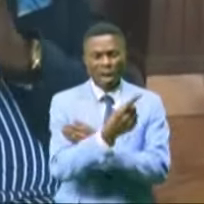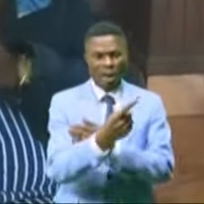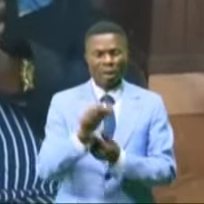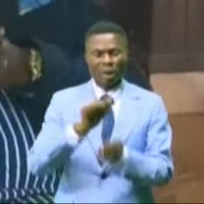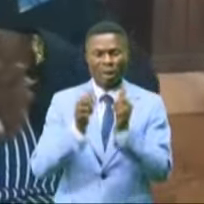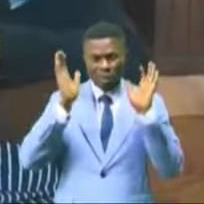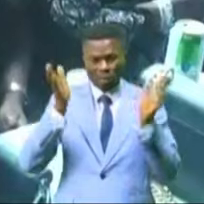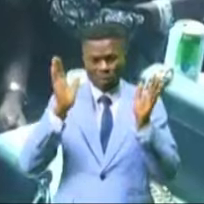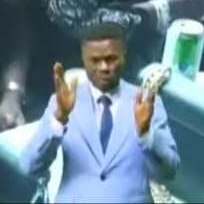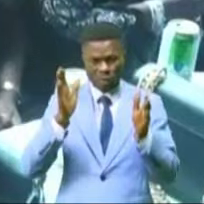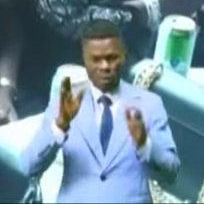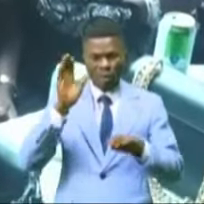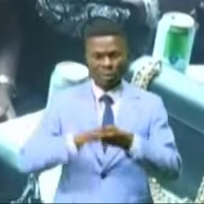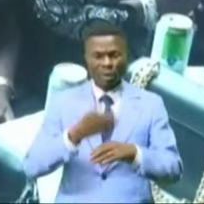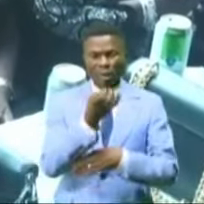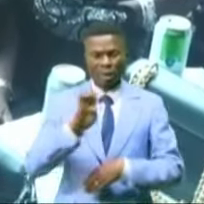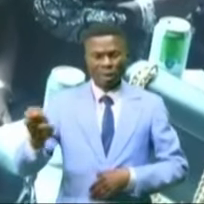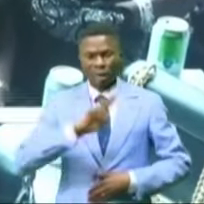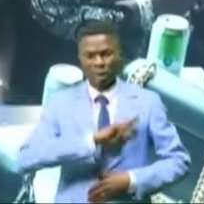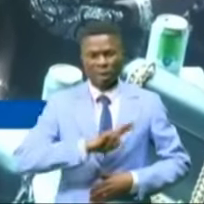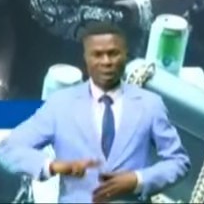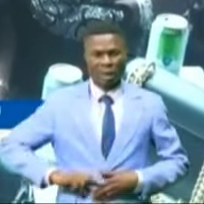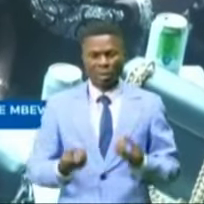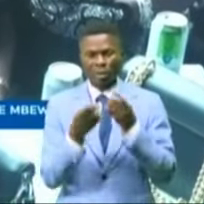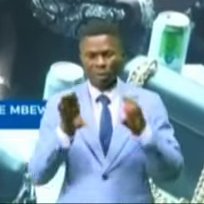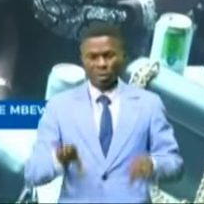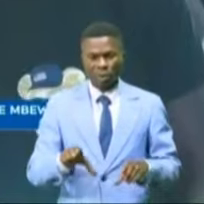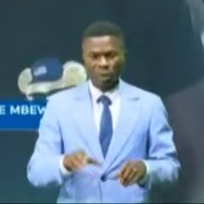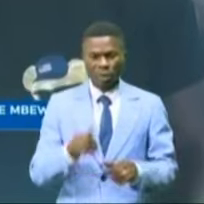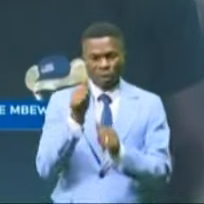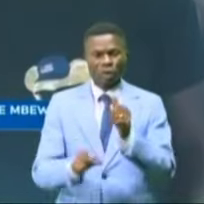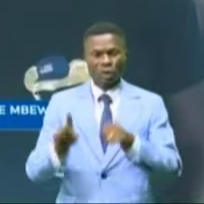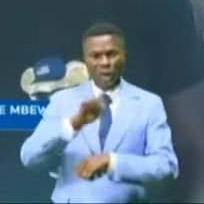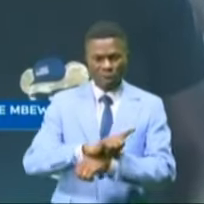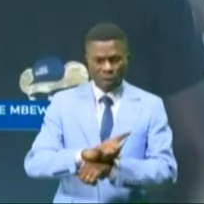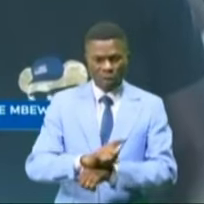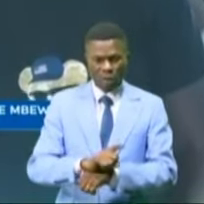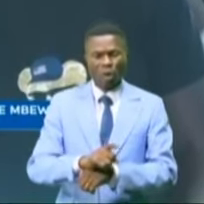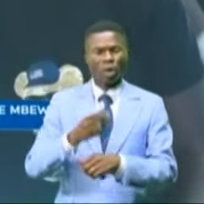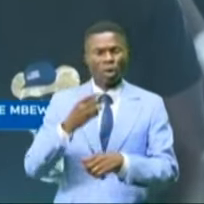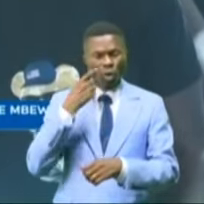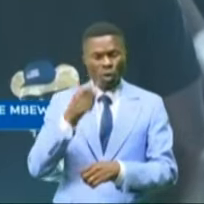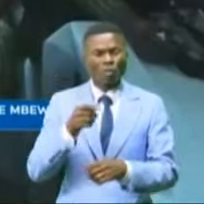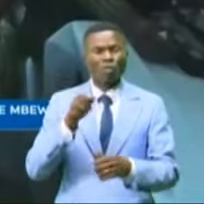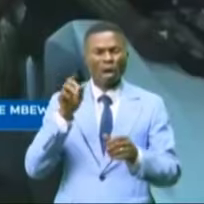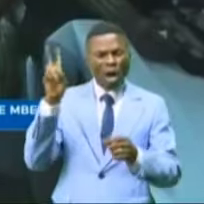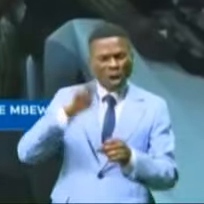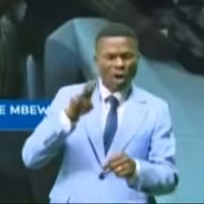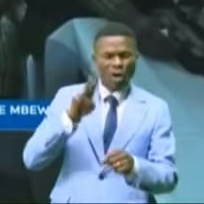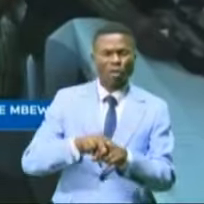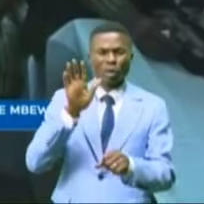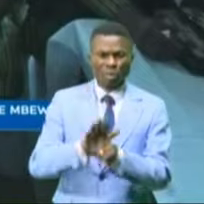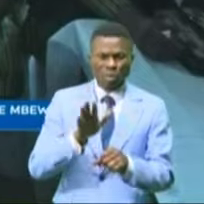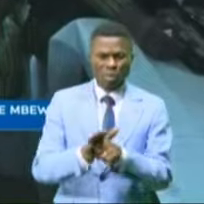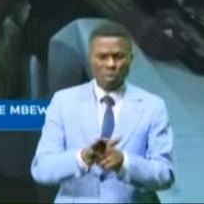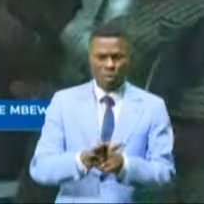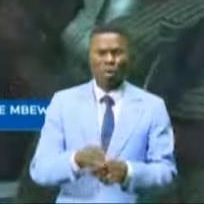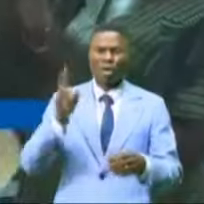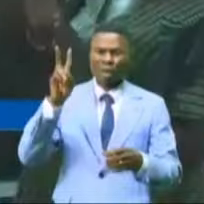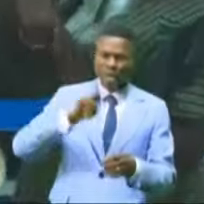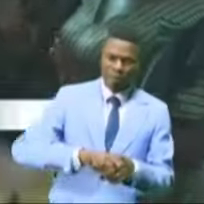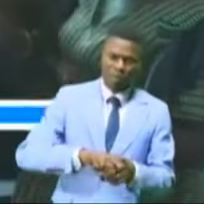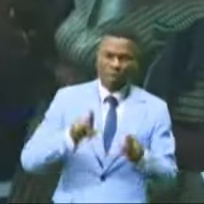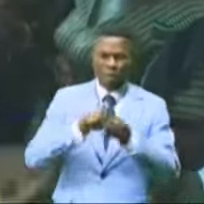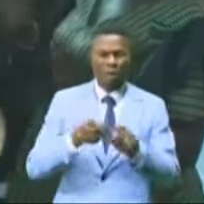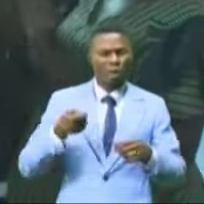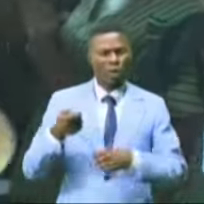drame qui se joue dans la partie est du pays, où chaque jour, on ne cesse de compter des violations sexuelles, des viols et